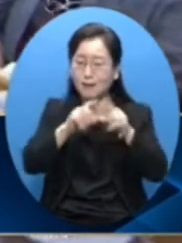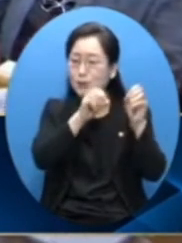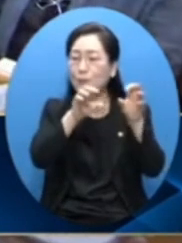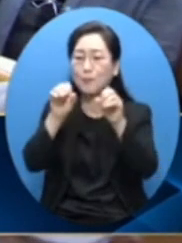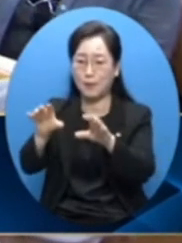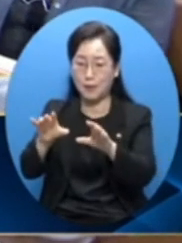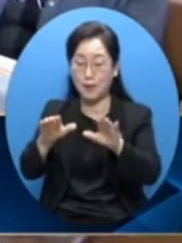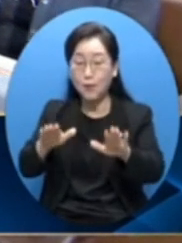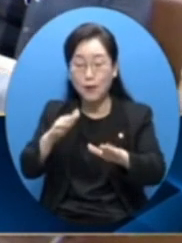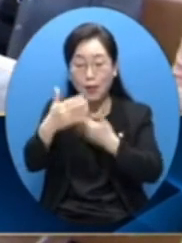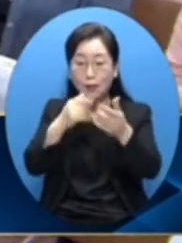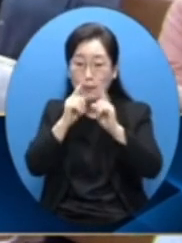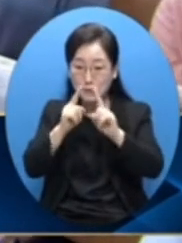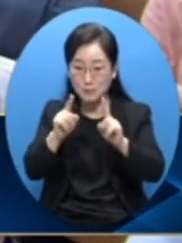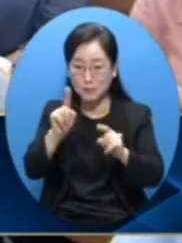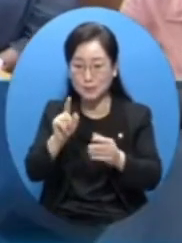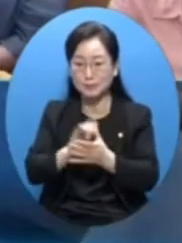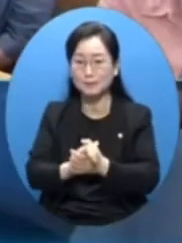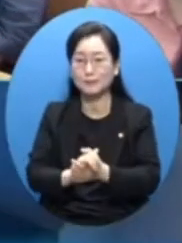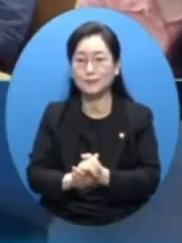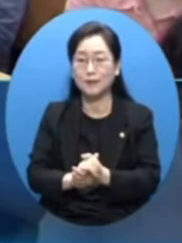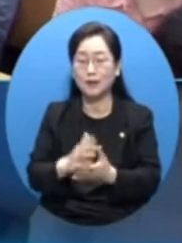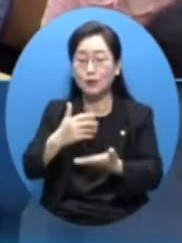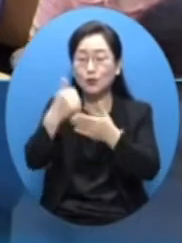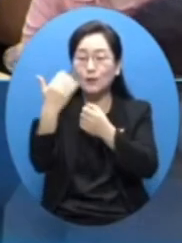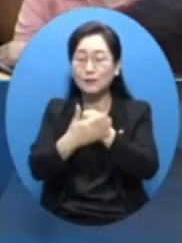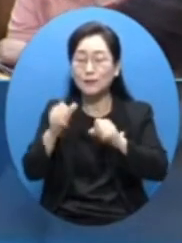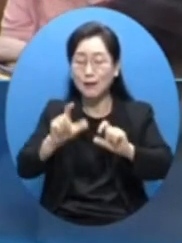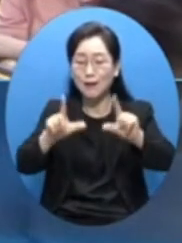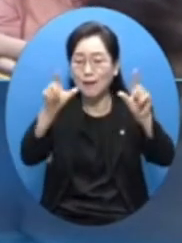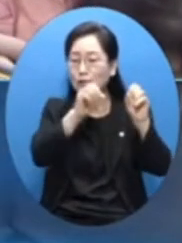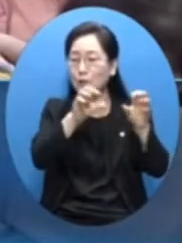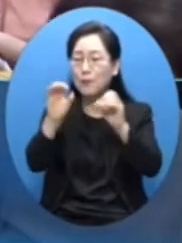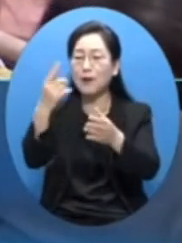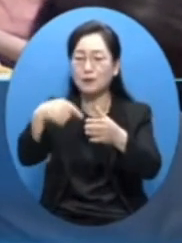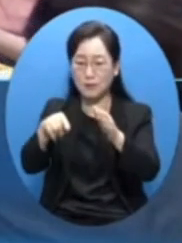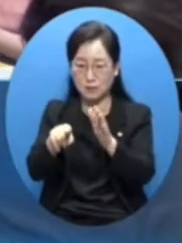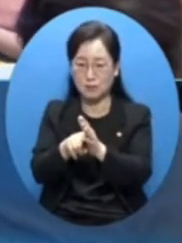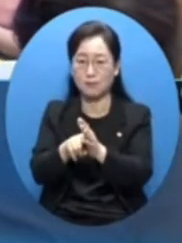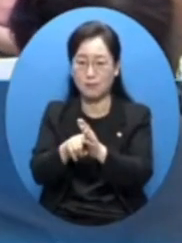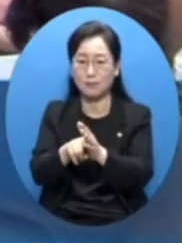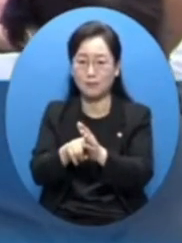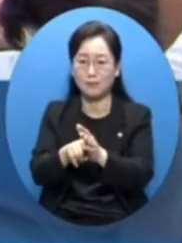오늘 성경은 이와 같이 말씀합니다. 주의 은혜의 해를 전파하게 하려 하십니다.